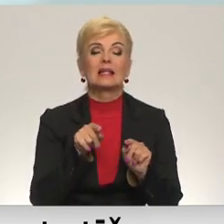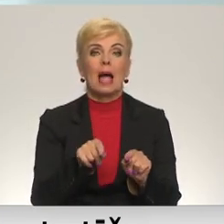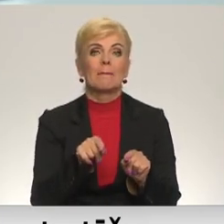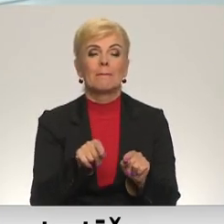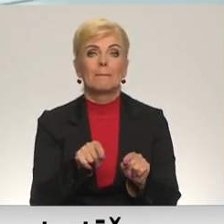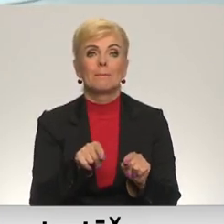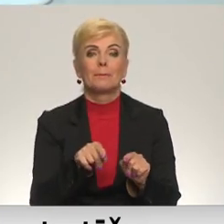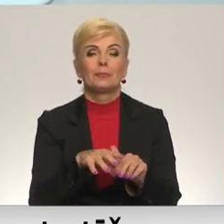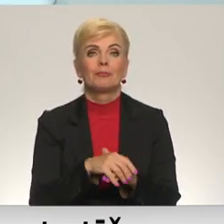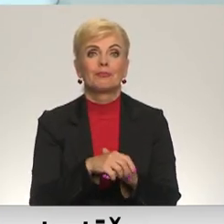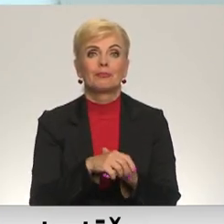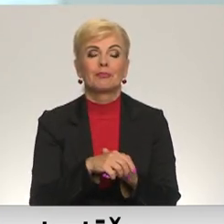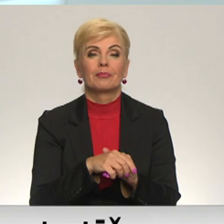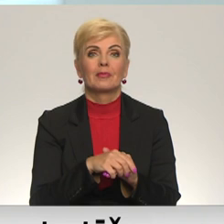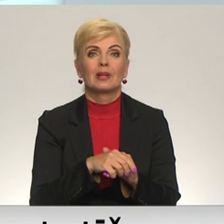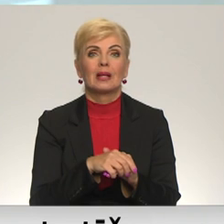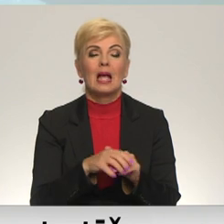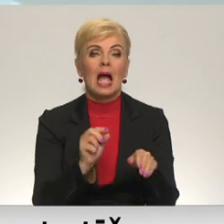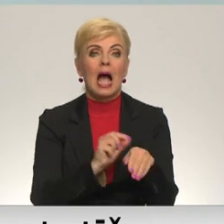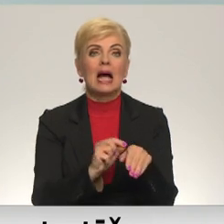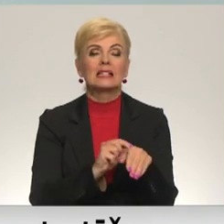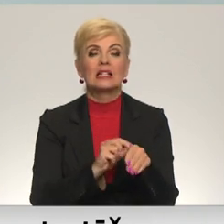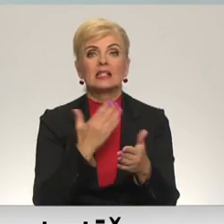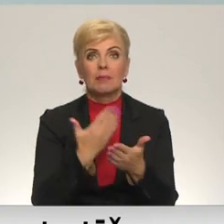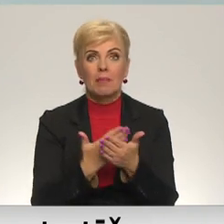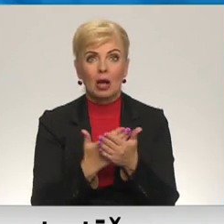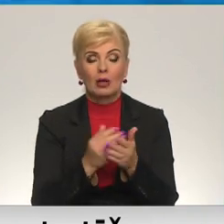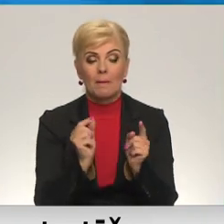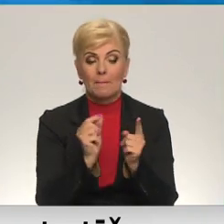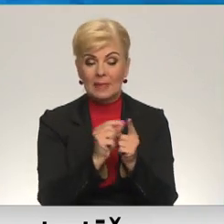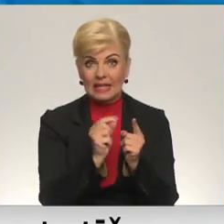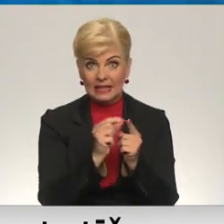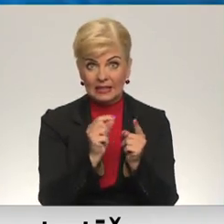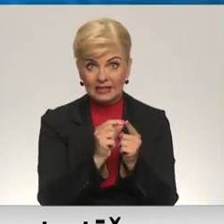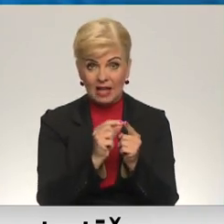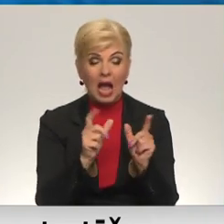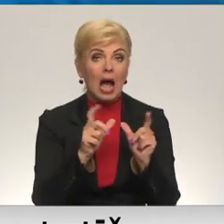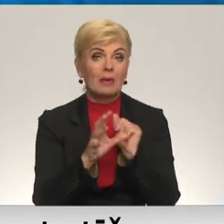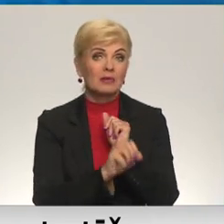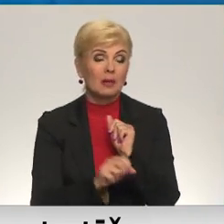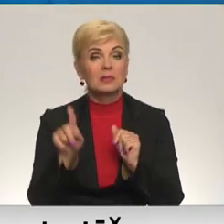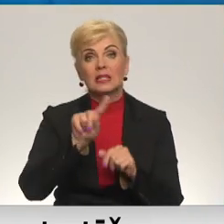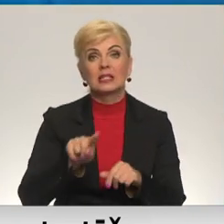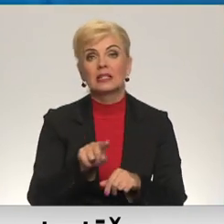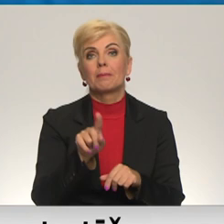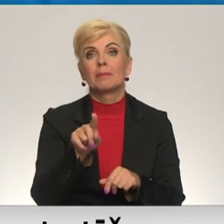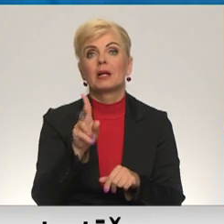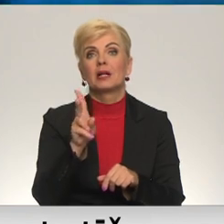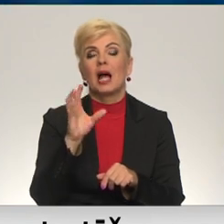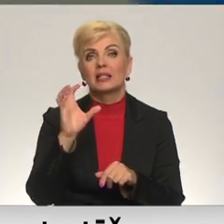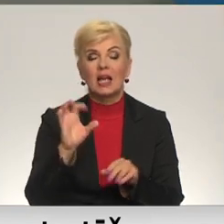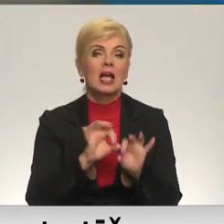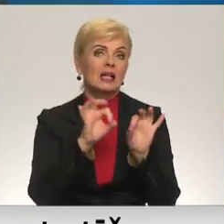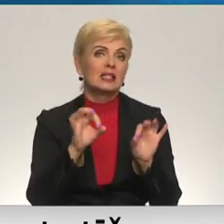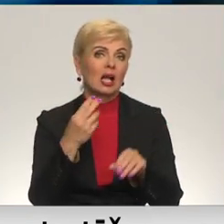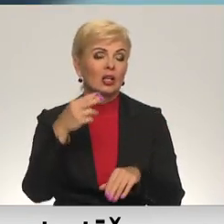mēs paņemam asins paraugu no pirksta. Aprīļa izskaņā slimību profilakses un kontroles centrs sāka